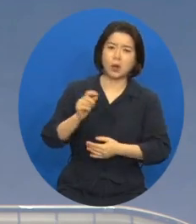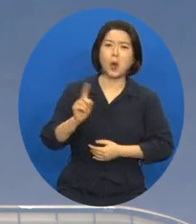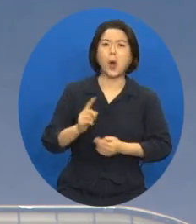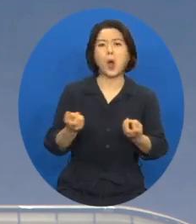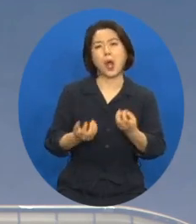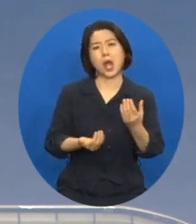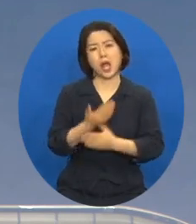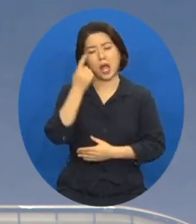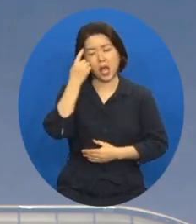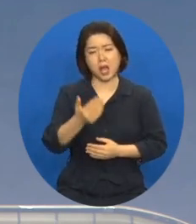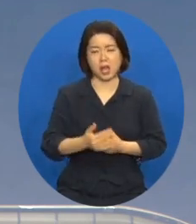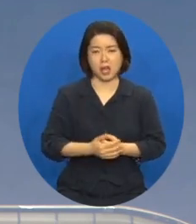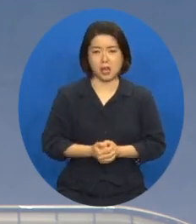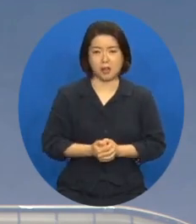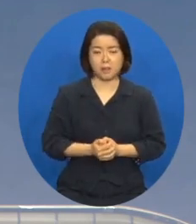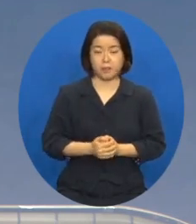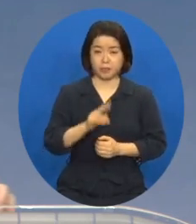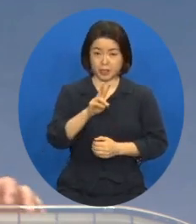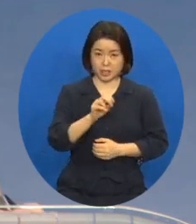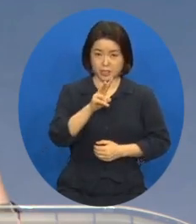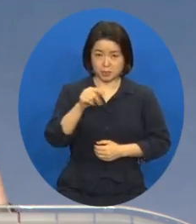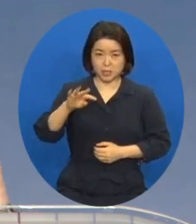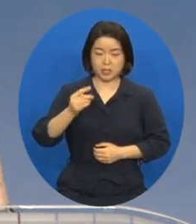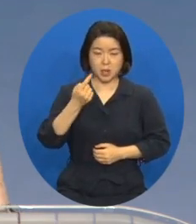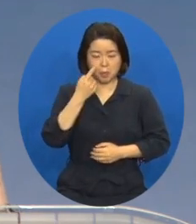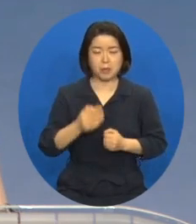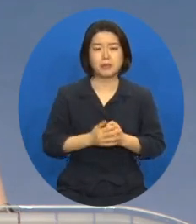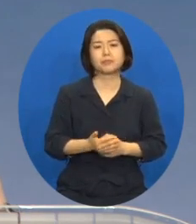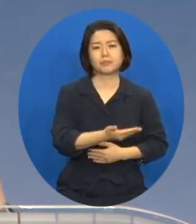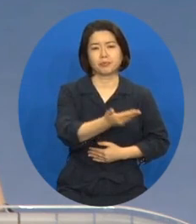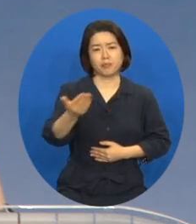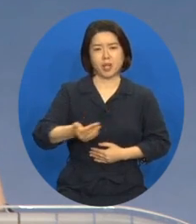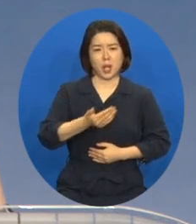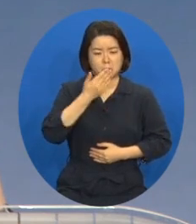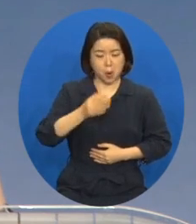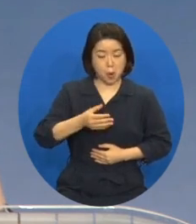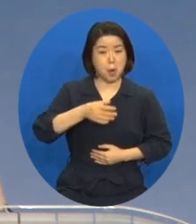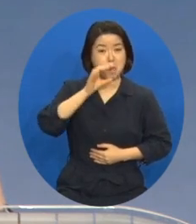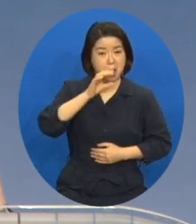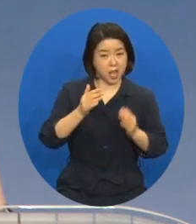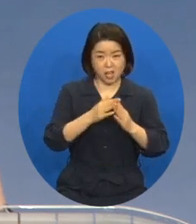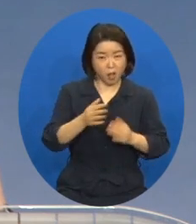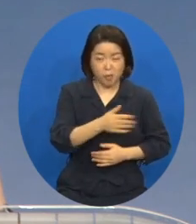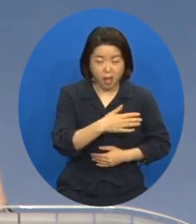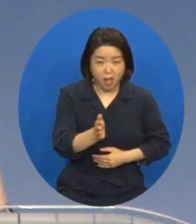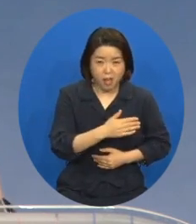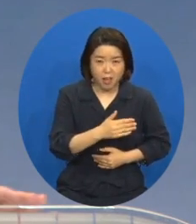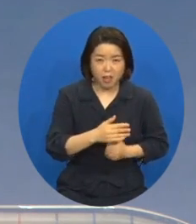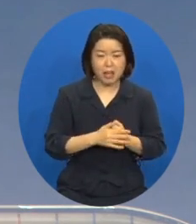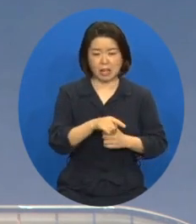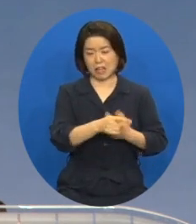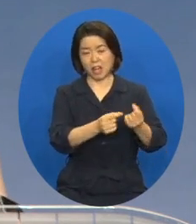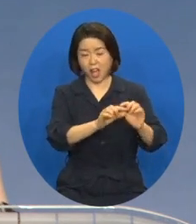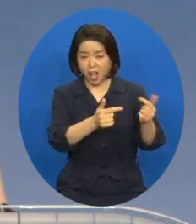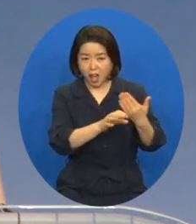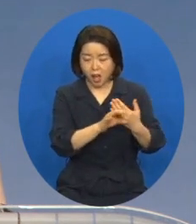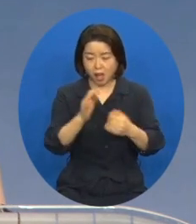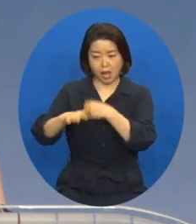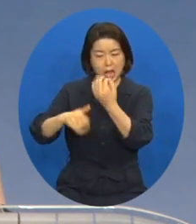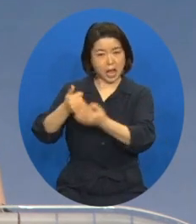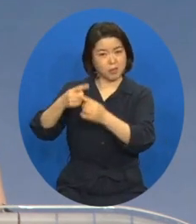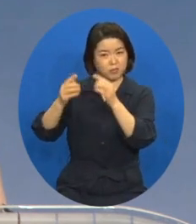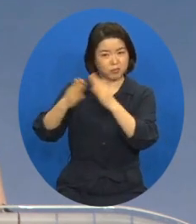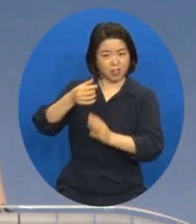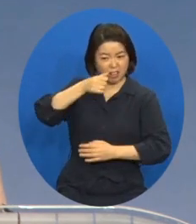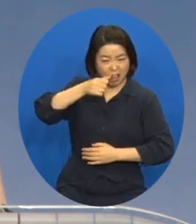있냐고 말을 한 겁니다. 22절에 여러분에게 먹고 마실 집이 없습니까? 그렇지 않으면 여러분이 하나님의